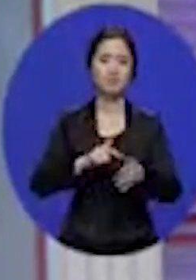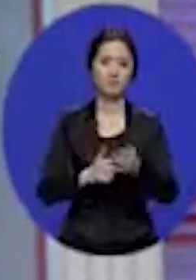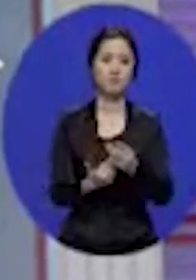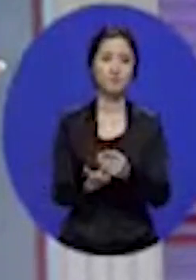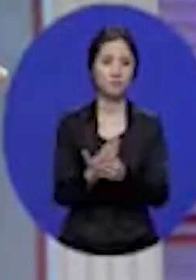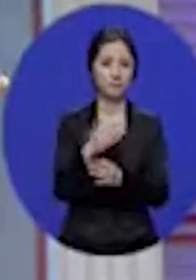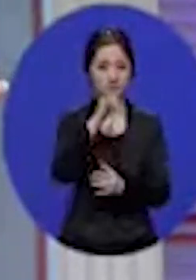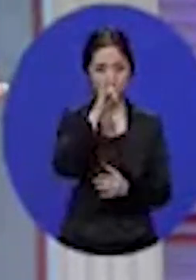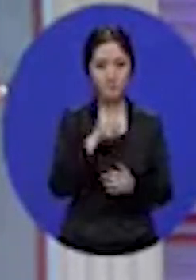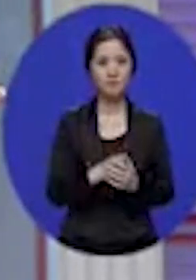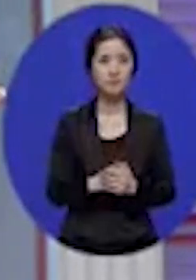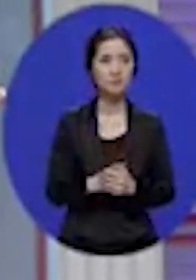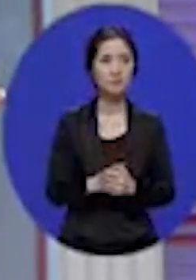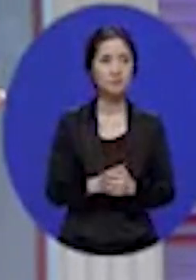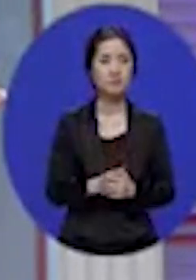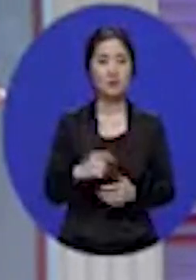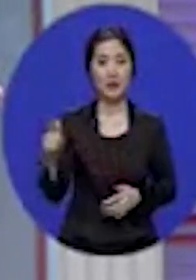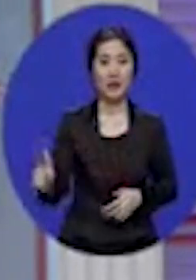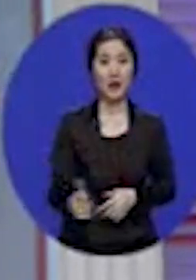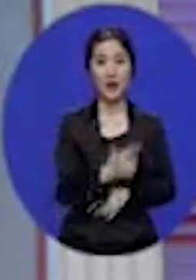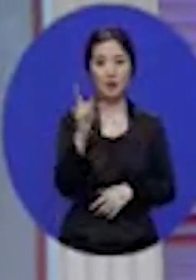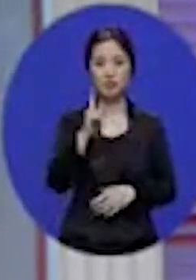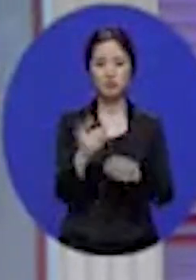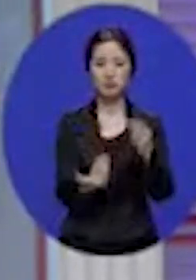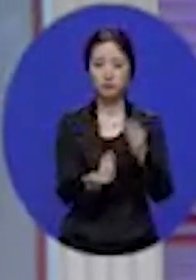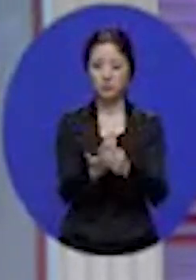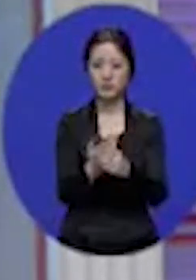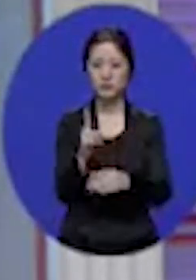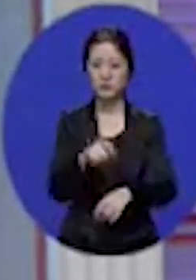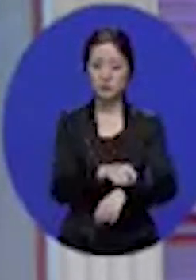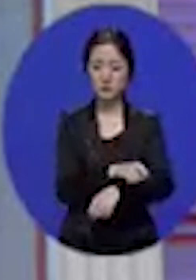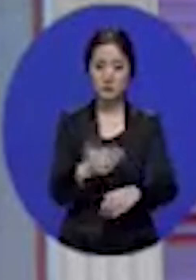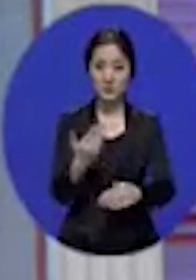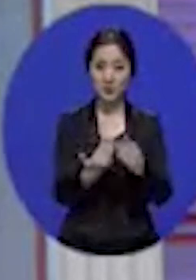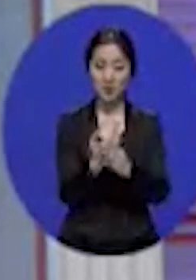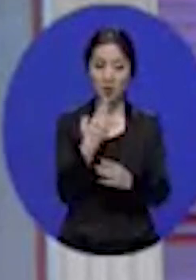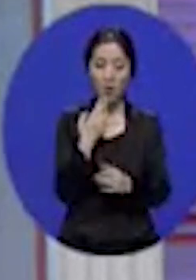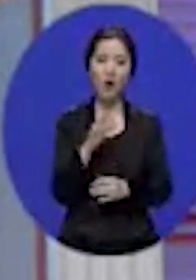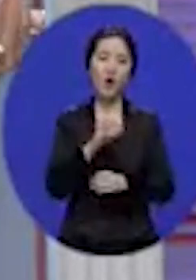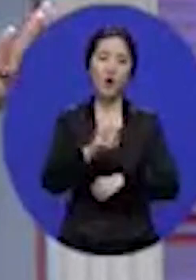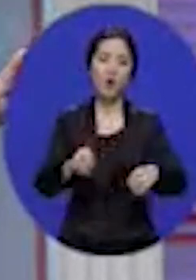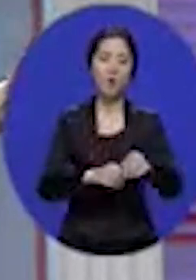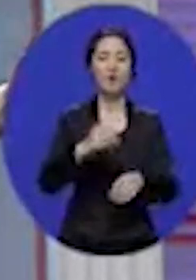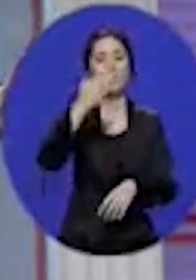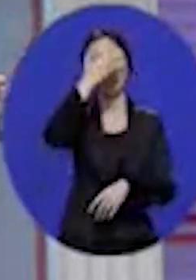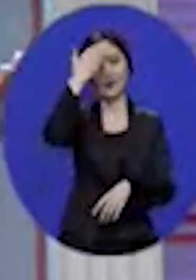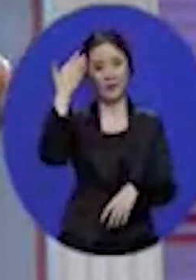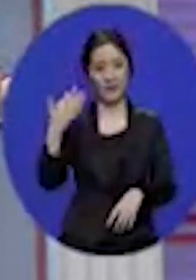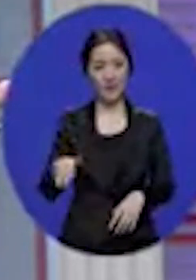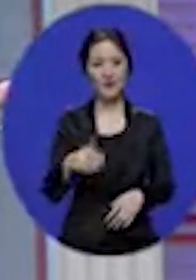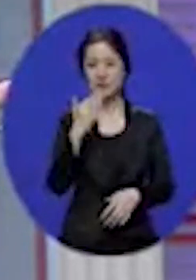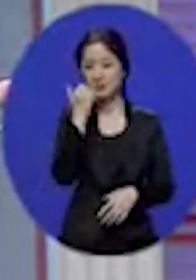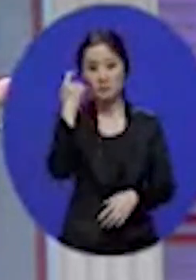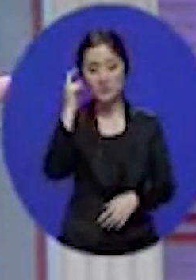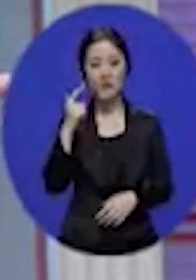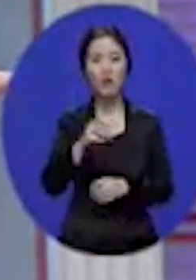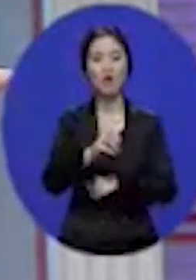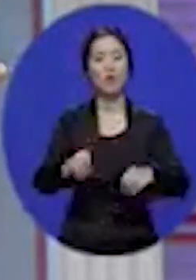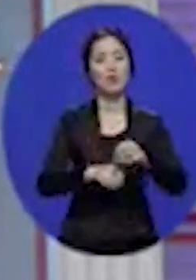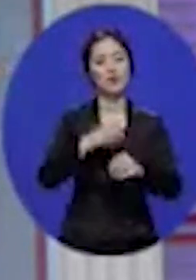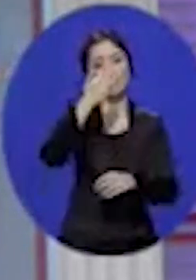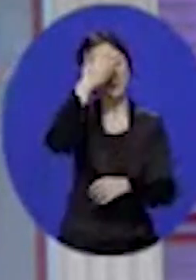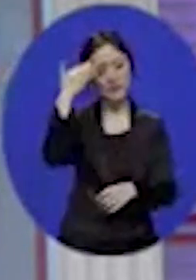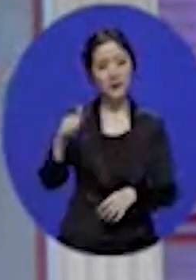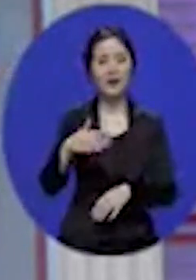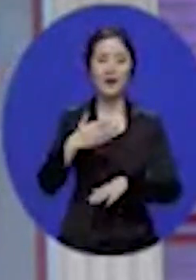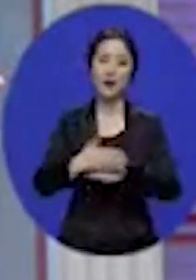아무것도 일어나지 않은 하루가 예전에는 권태로웠는데 아무것도 일어나지 않은 하루가 참 감사해요.